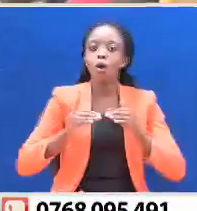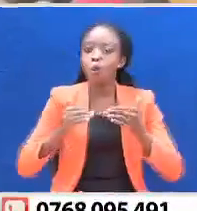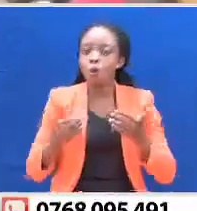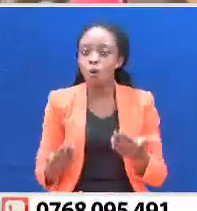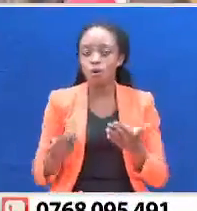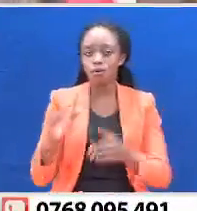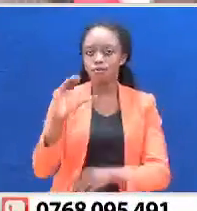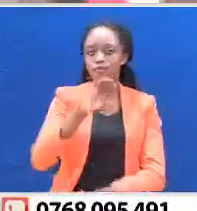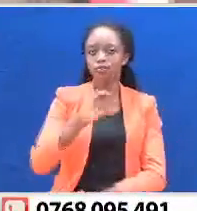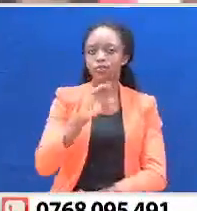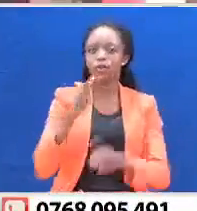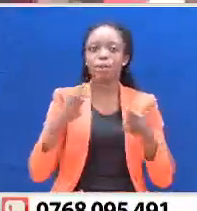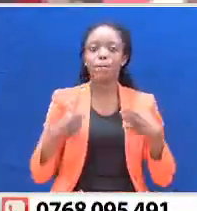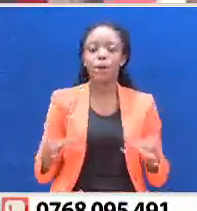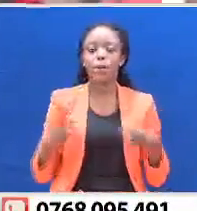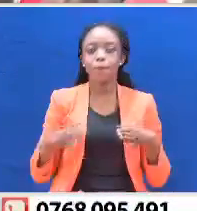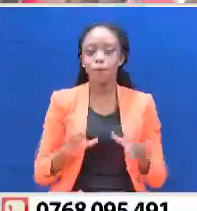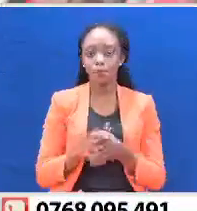ya wananchi?